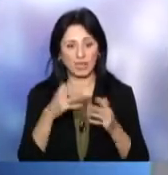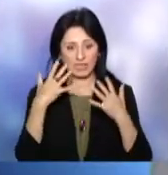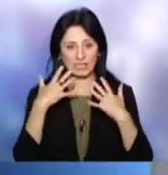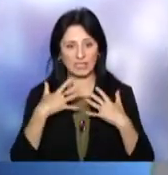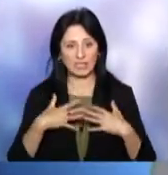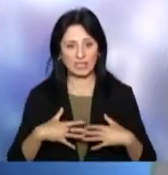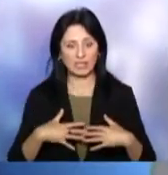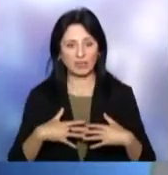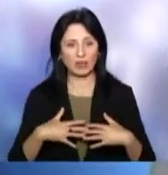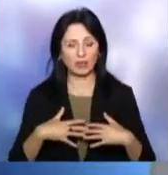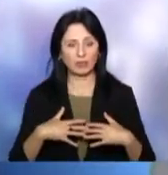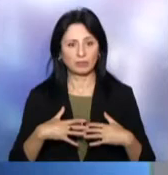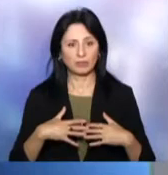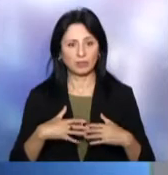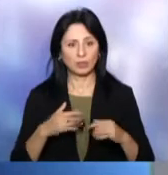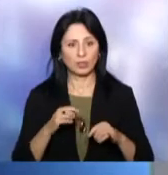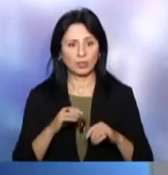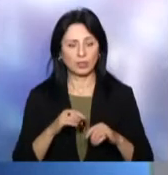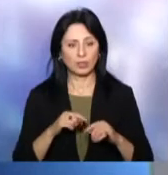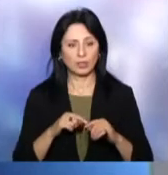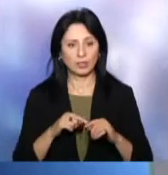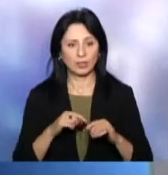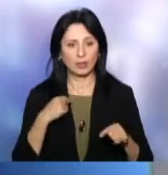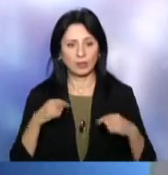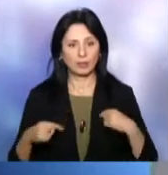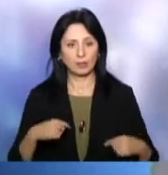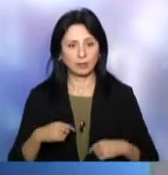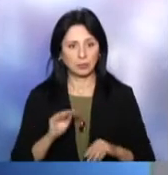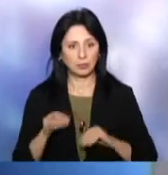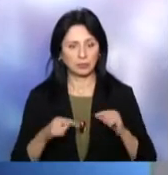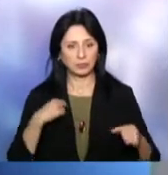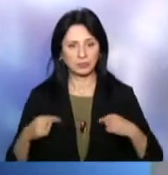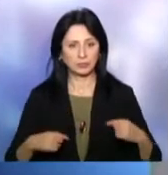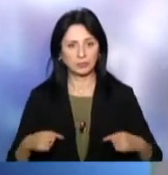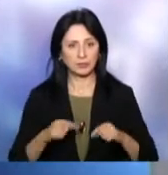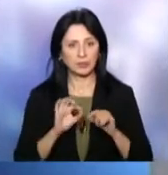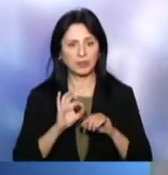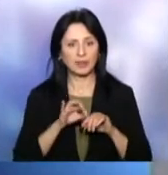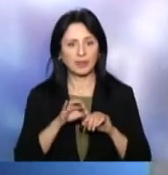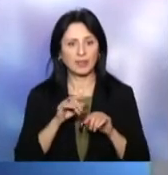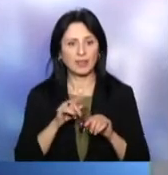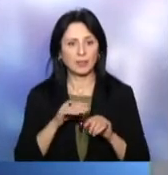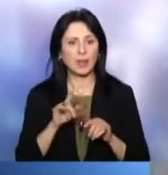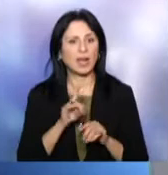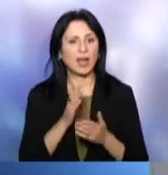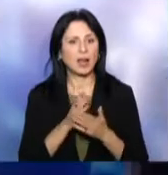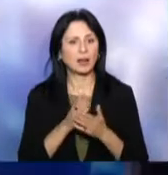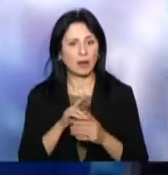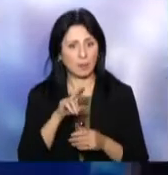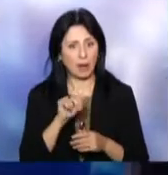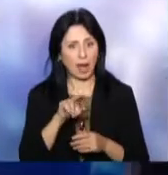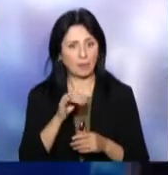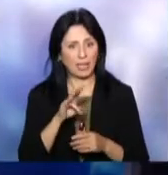სხვა ნაწილში, მაქვს ოღონდ ძალიან ისე ალაგ-ალაგ, იშვიათად და ეს რა არის,